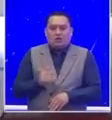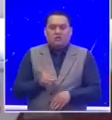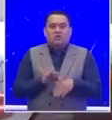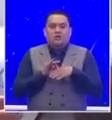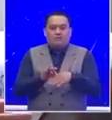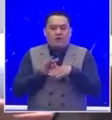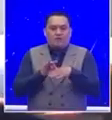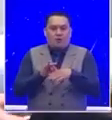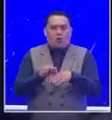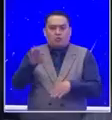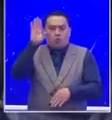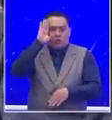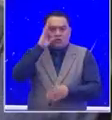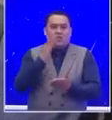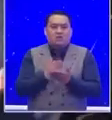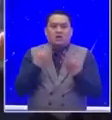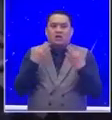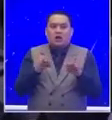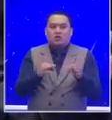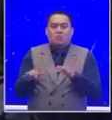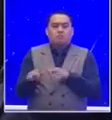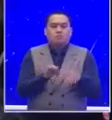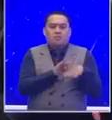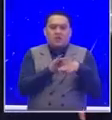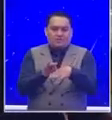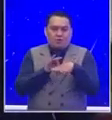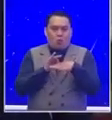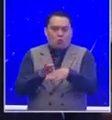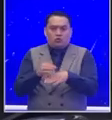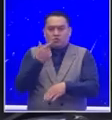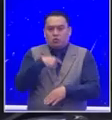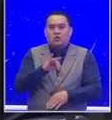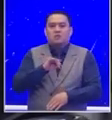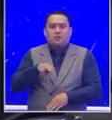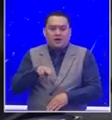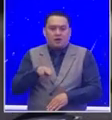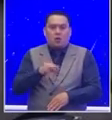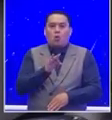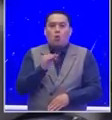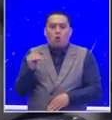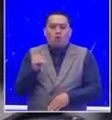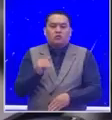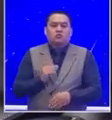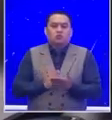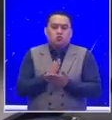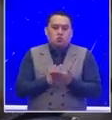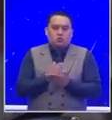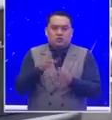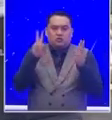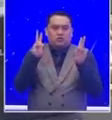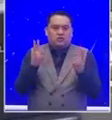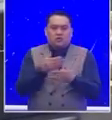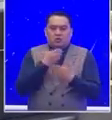К примеру, этот мужчина имеет лицензию на перевозку, а также собственное ИП. Однако официально в службе такси он не